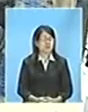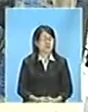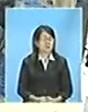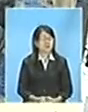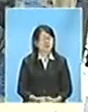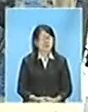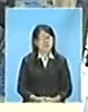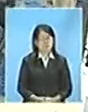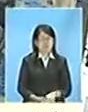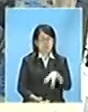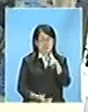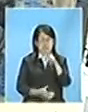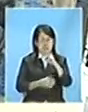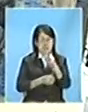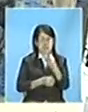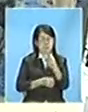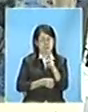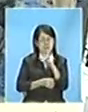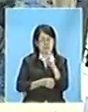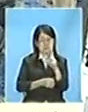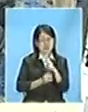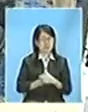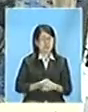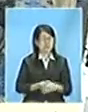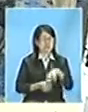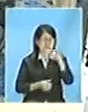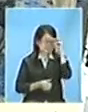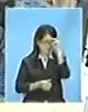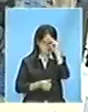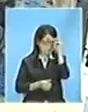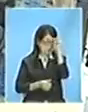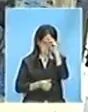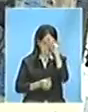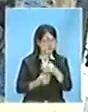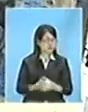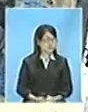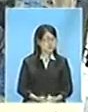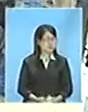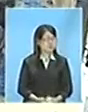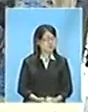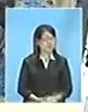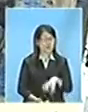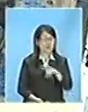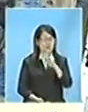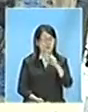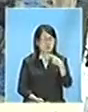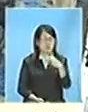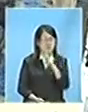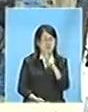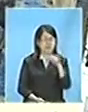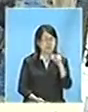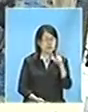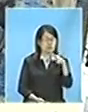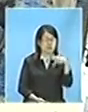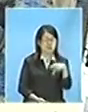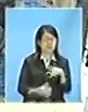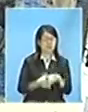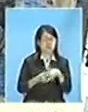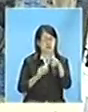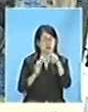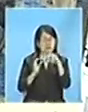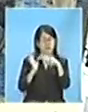นายมงคลศรีคำแหงนายมนเทียนบุญตันนายมหันนบเดชวิทักษ์นายมานพน้อยว